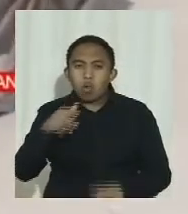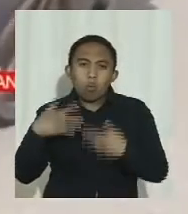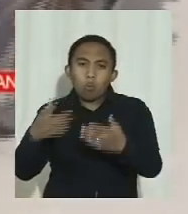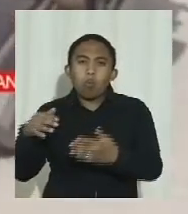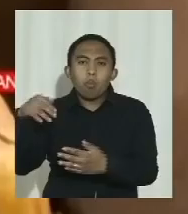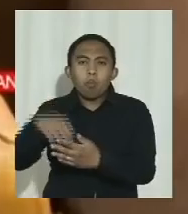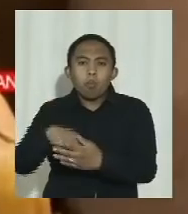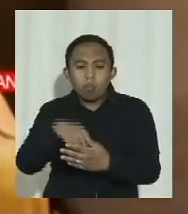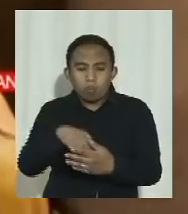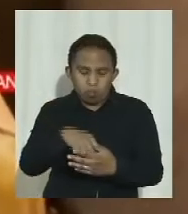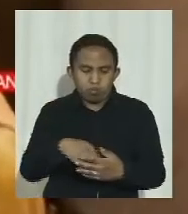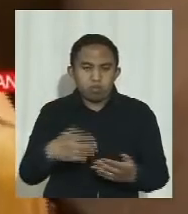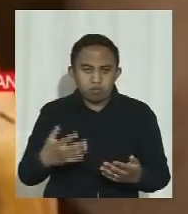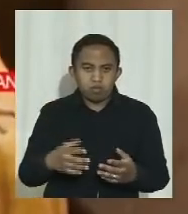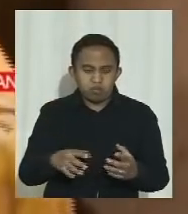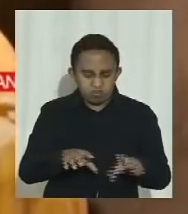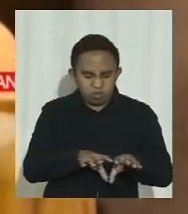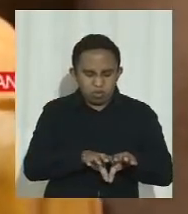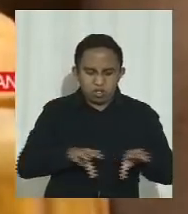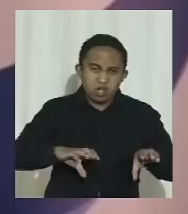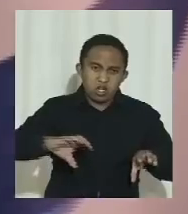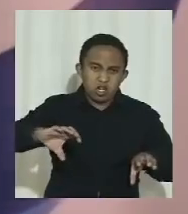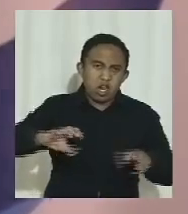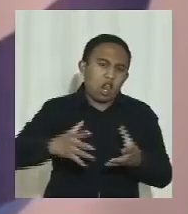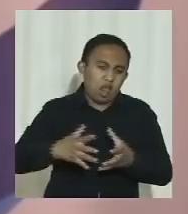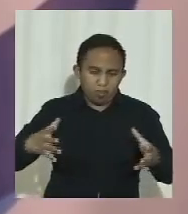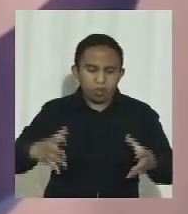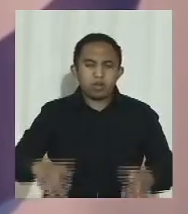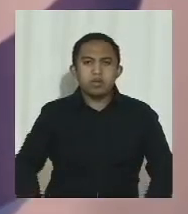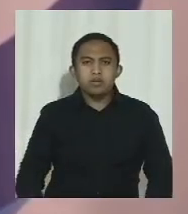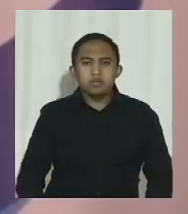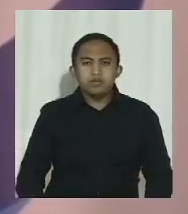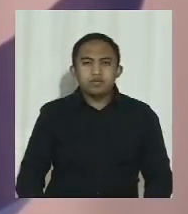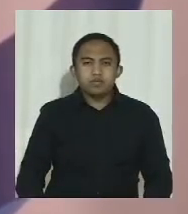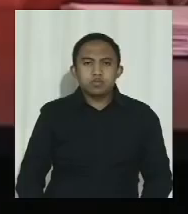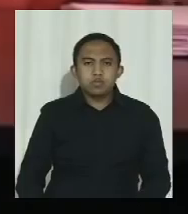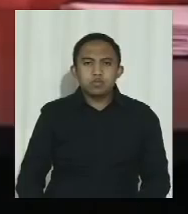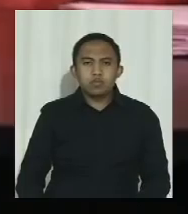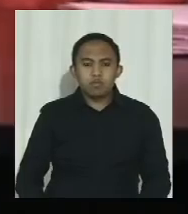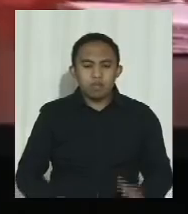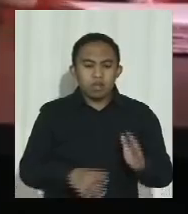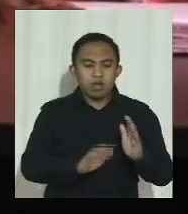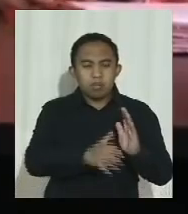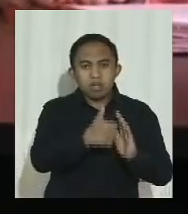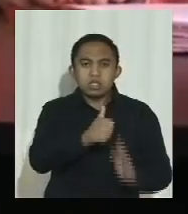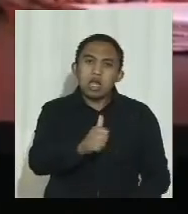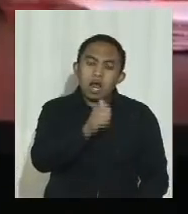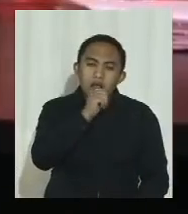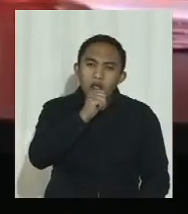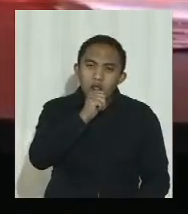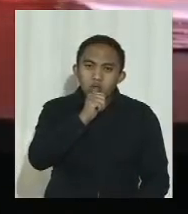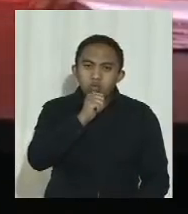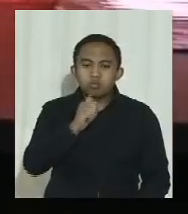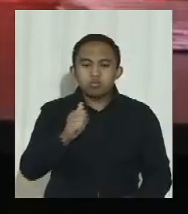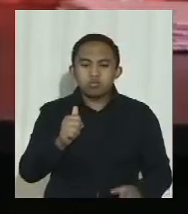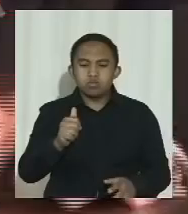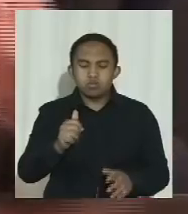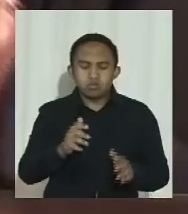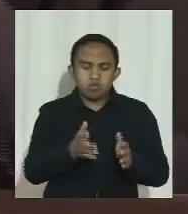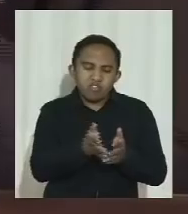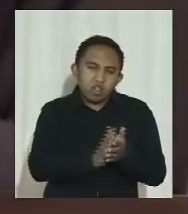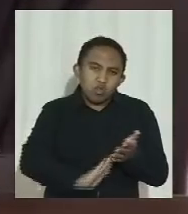ny Marolinta na pipeline io. Natao ary ny fifanarahana teo anivon'ny ministeran'ny rano, ny fanadiovana,